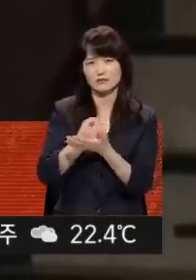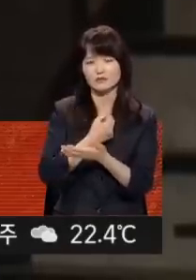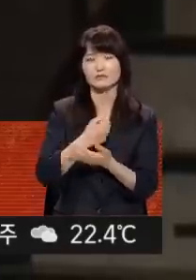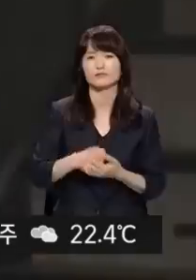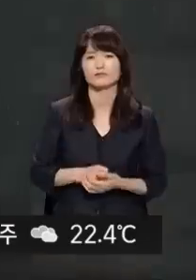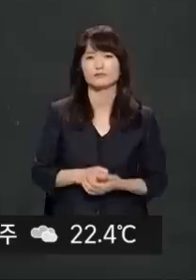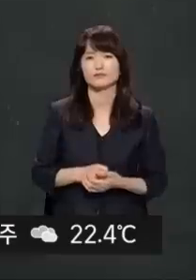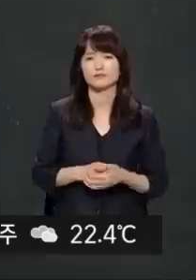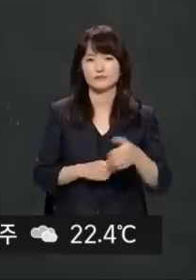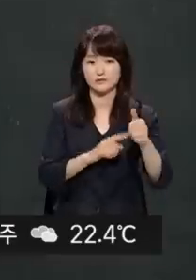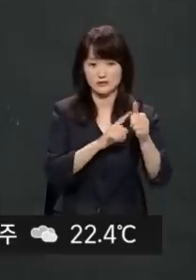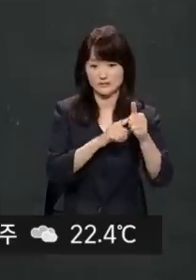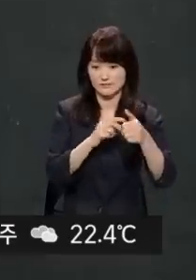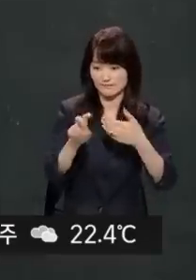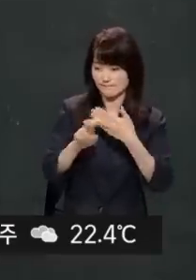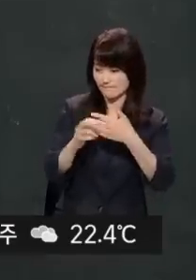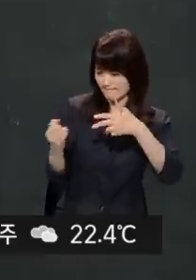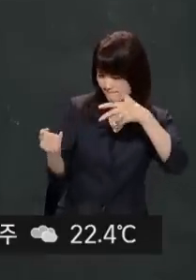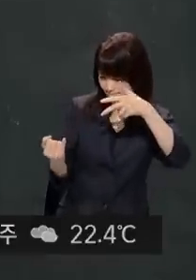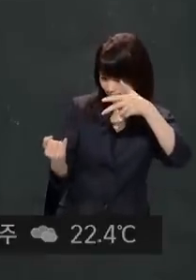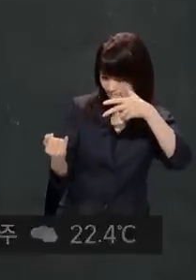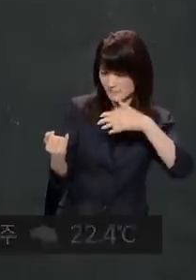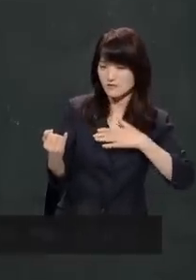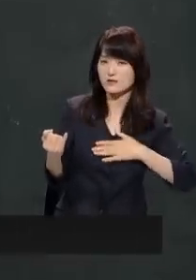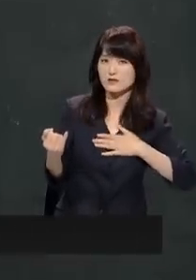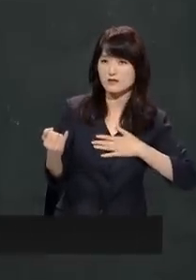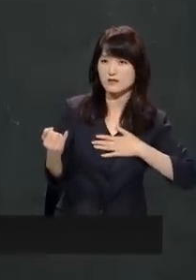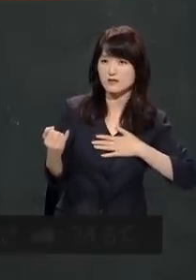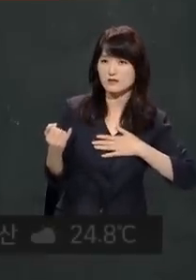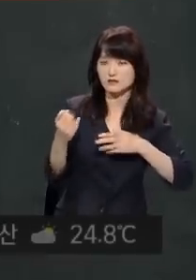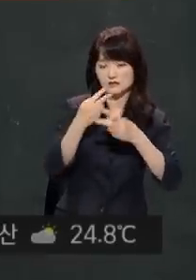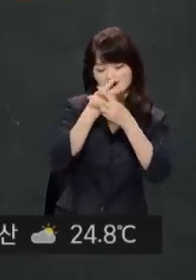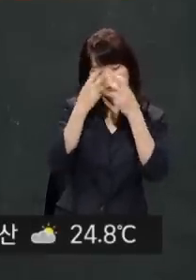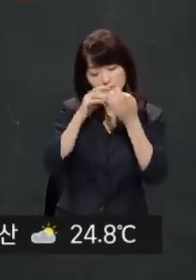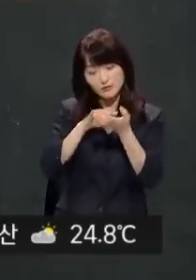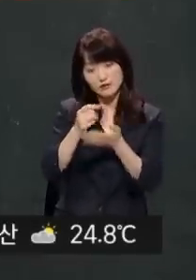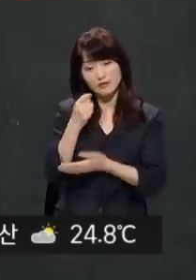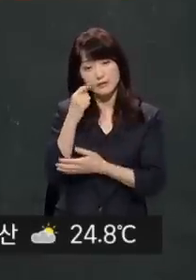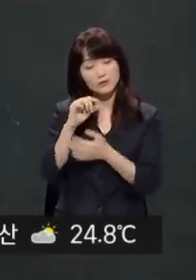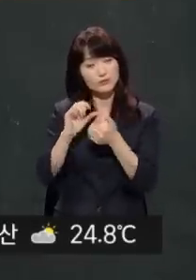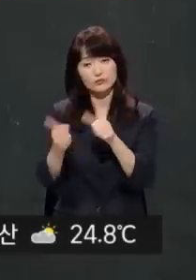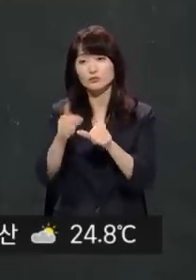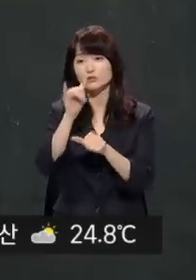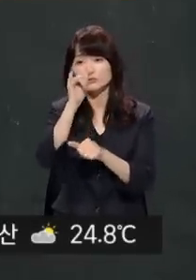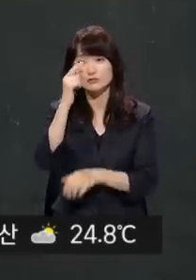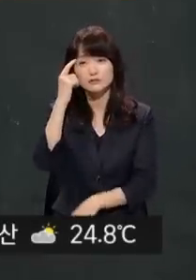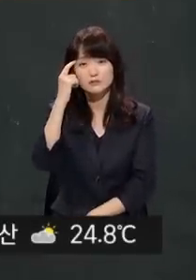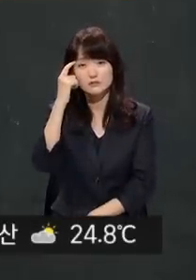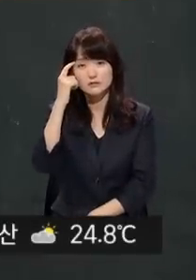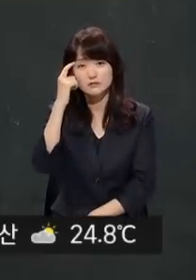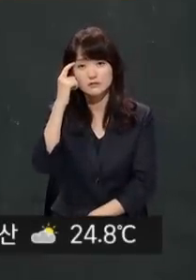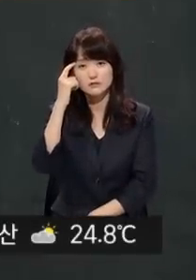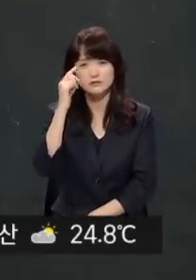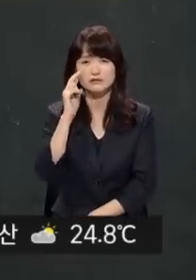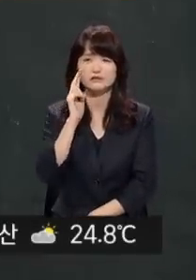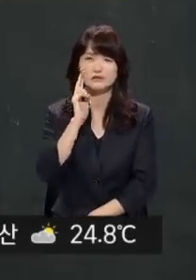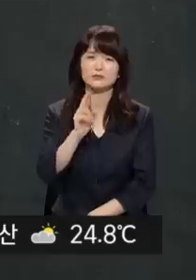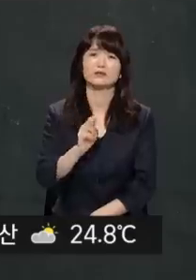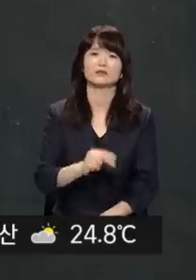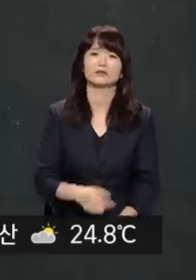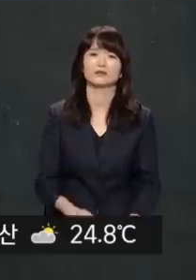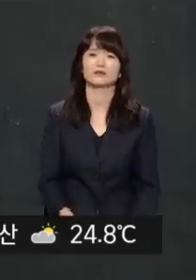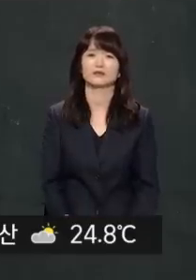불법 차량이라고 하는 것도 본인이인지를 했고 또 수면제를 먹고 자기는 죽을 수도 있었다라고 이렇게 생각을 하면 그야말로 끔직한 것이